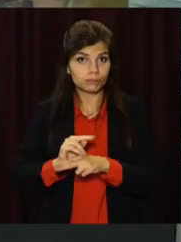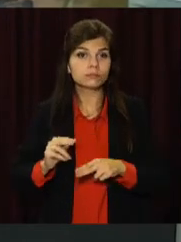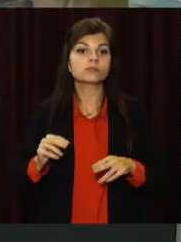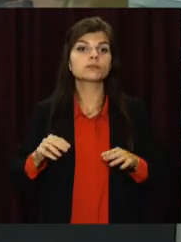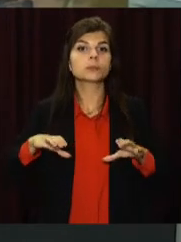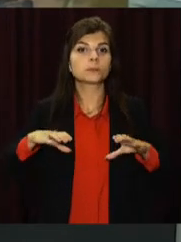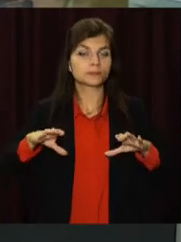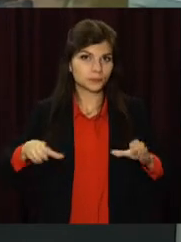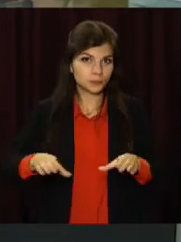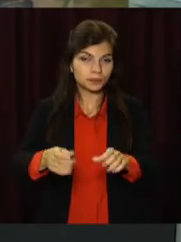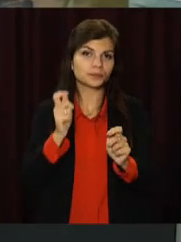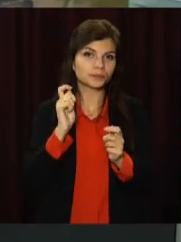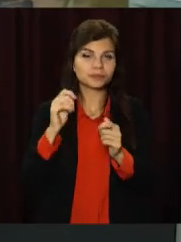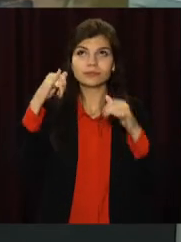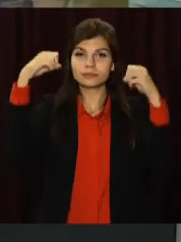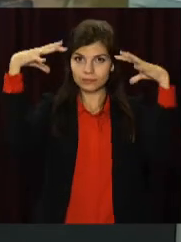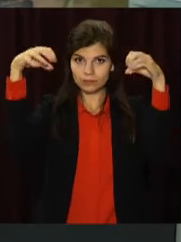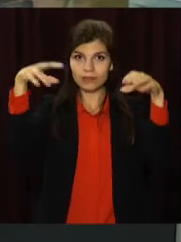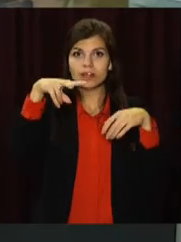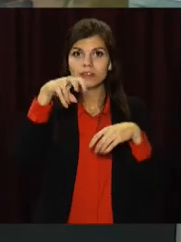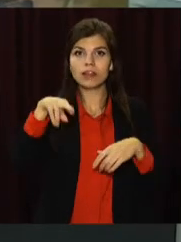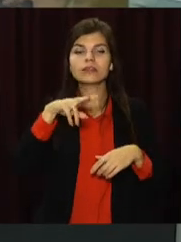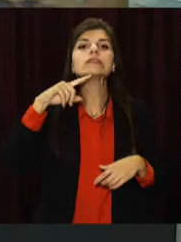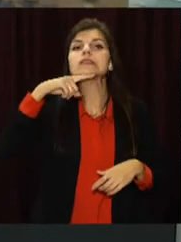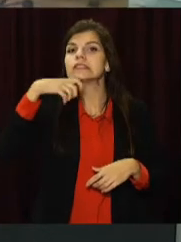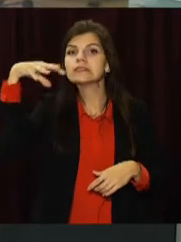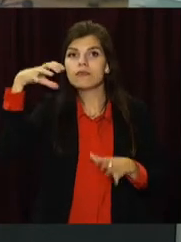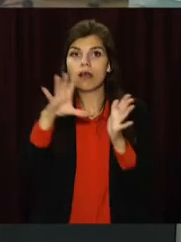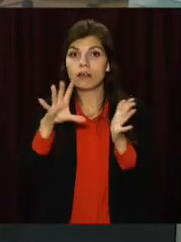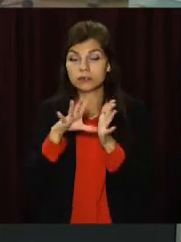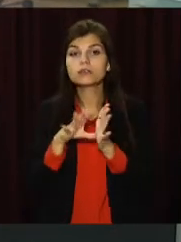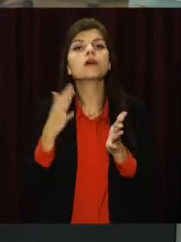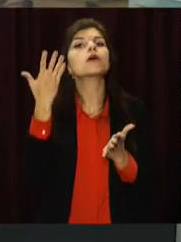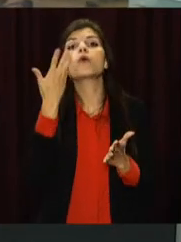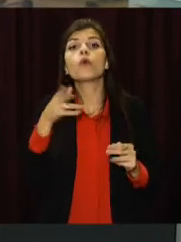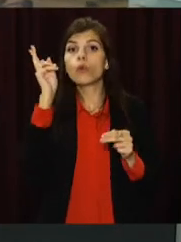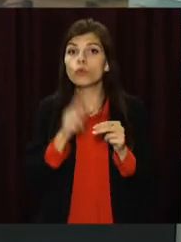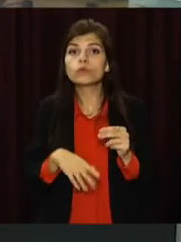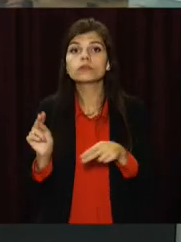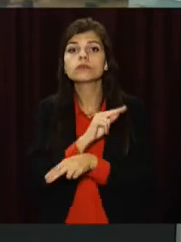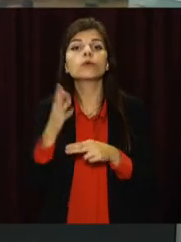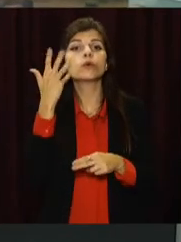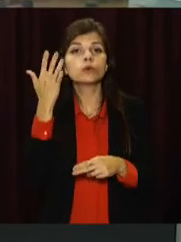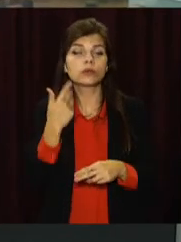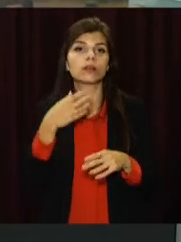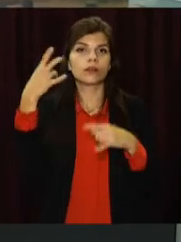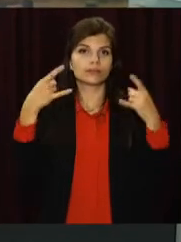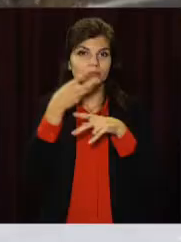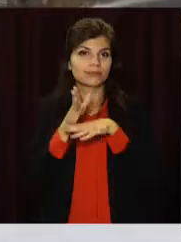тротуарної плитки та змонтували ліхтарі з LED-освітлення. Коли планують завершити роботи, дізнавалися журналісти відкритого.